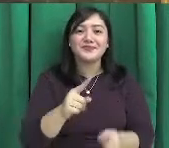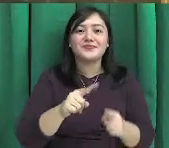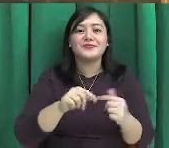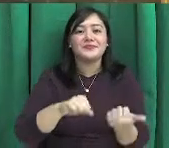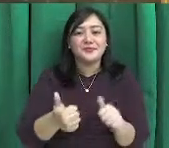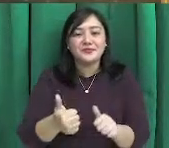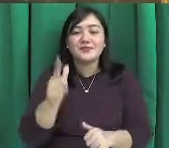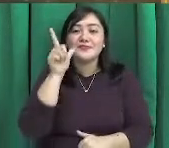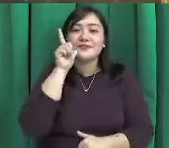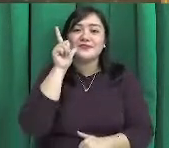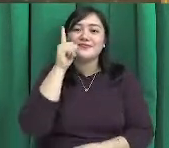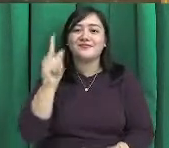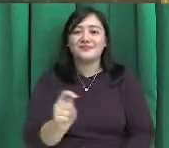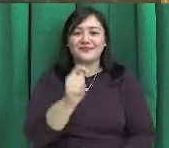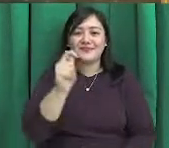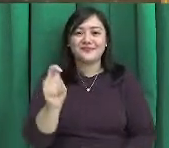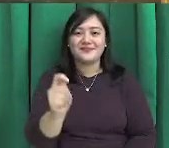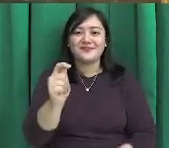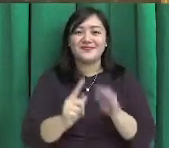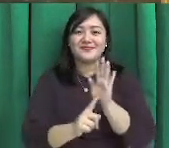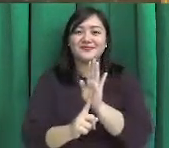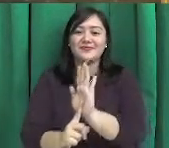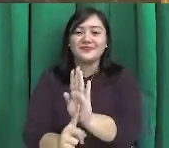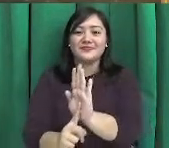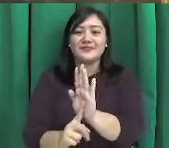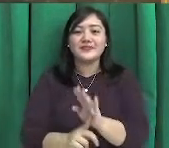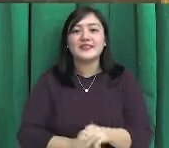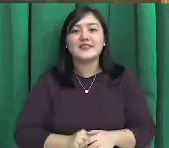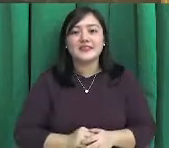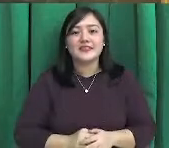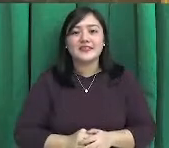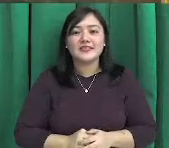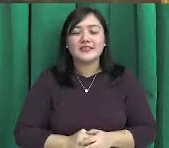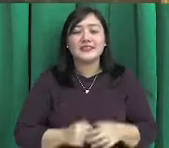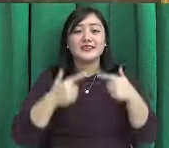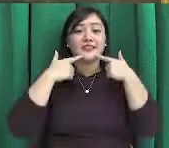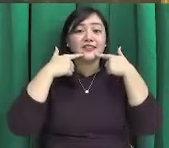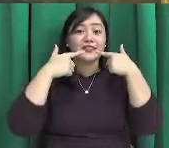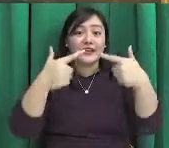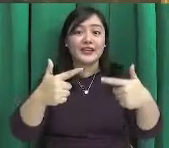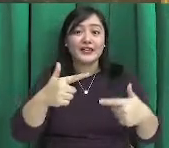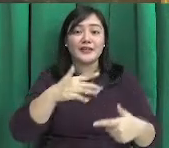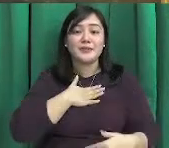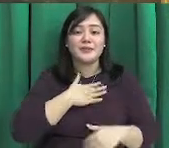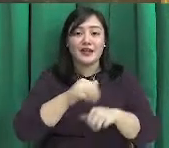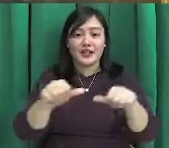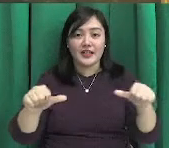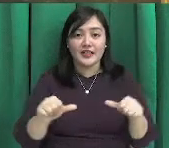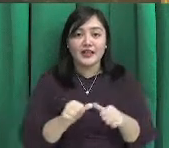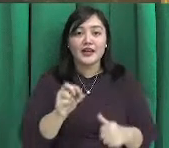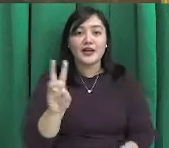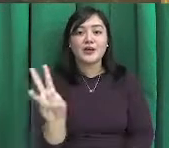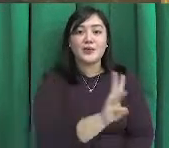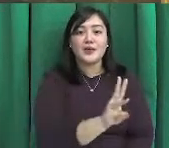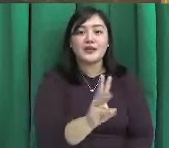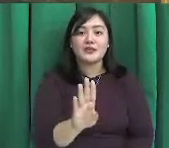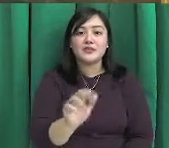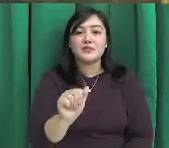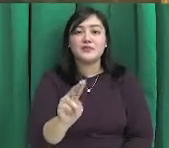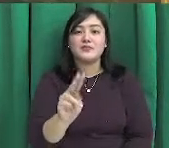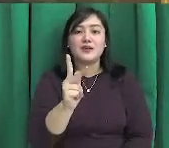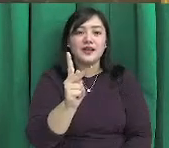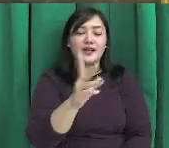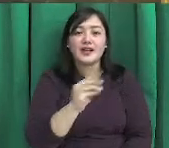Tuesday Edition. At sa lahat ng mga nanonood na taga West Bank, magandang tanghali sa inyo. At nakita ko nanonood si JJ,